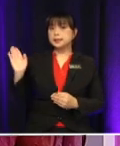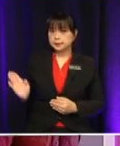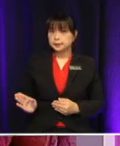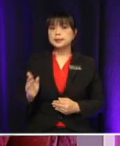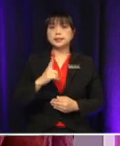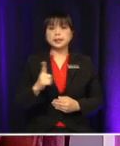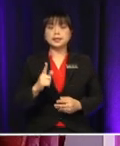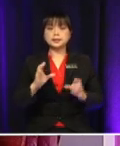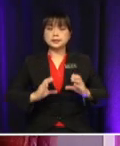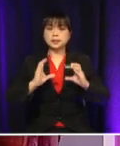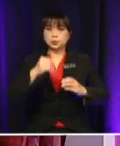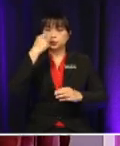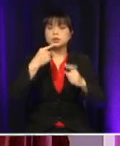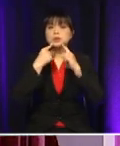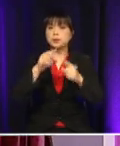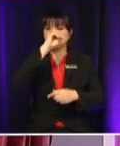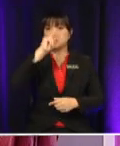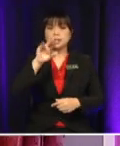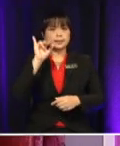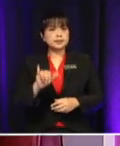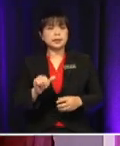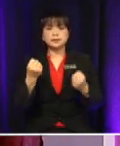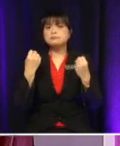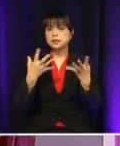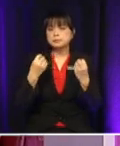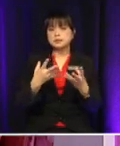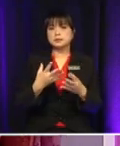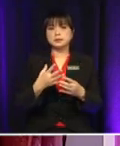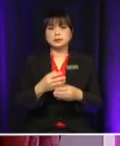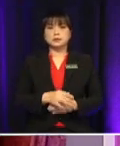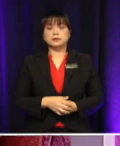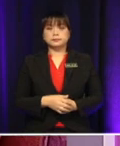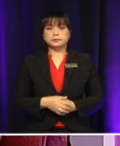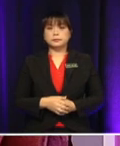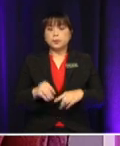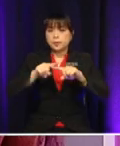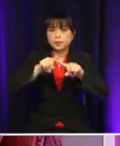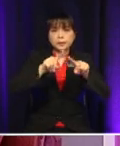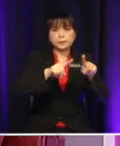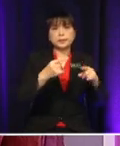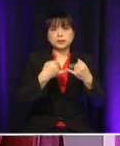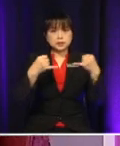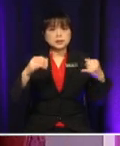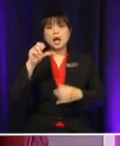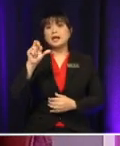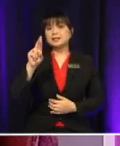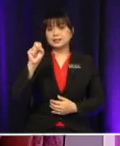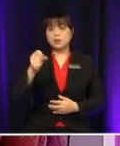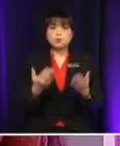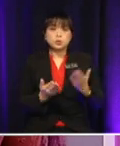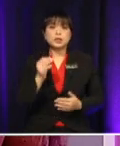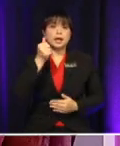komplikasi sedikit oke so ini mungkin merupakan jenis soal yang anda akan jumpai di dalam SPM nanti